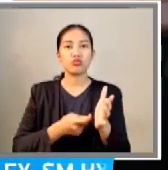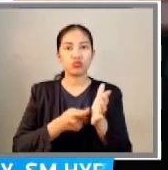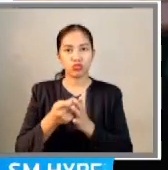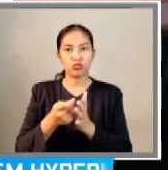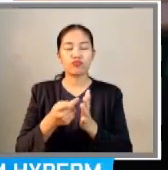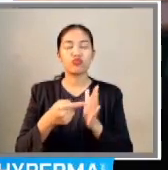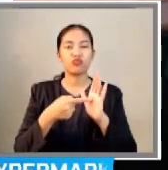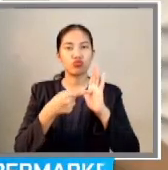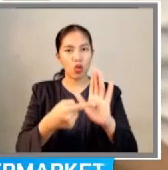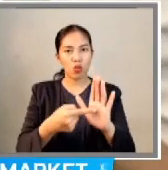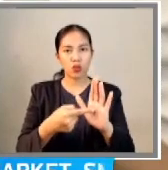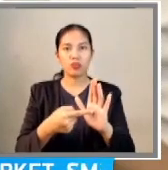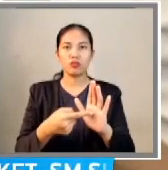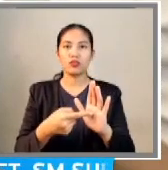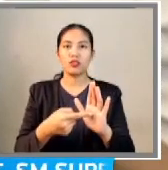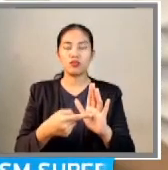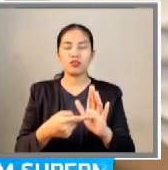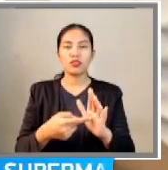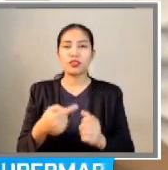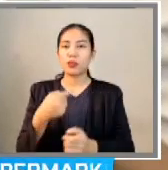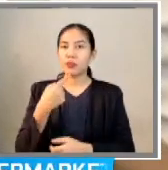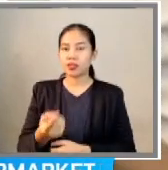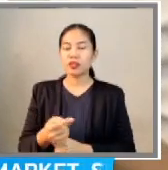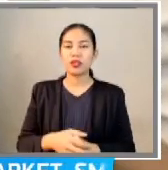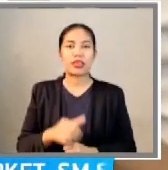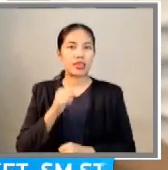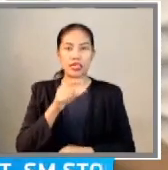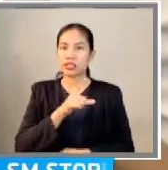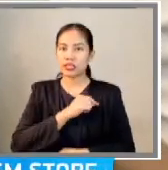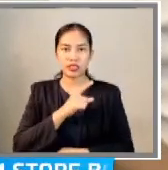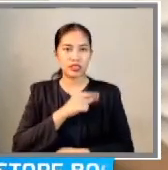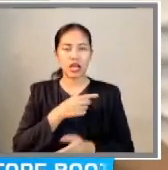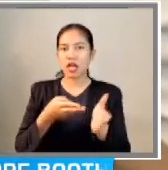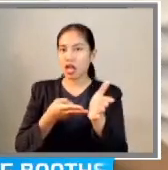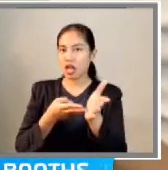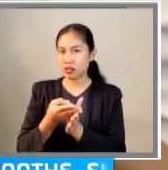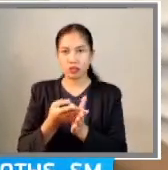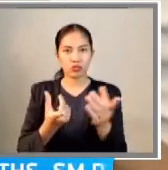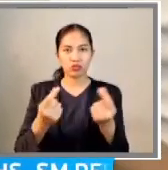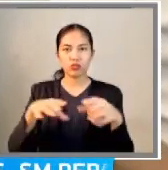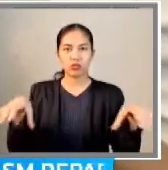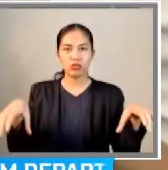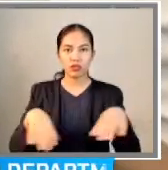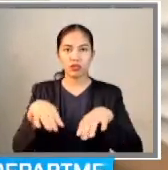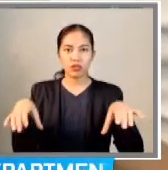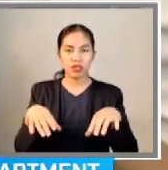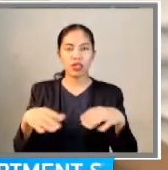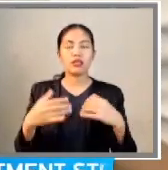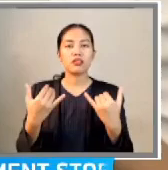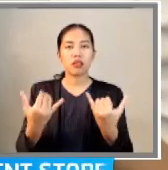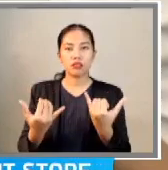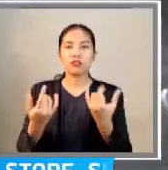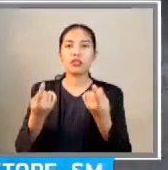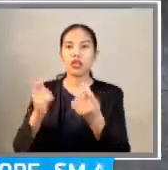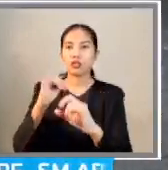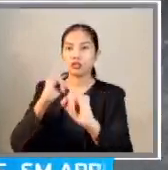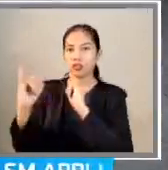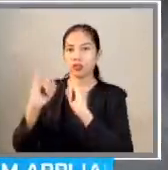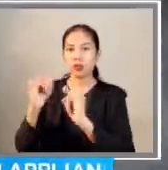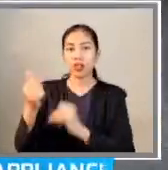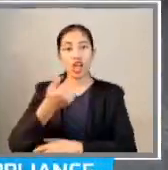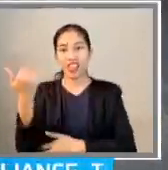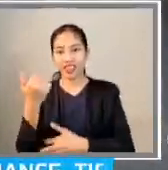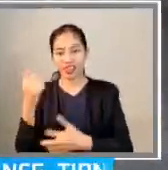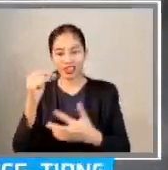siya at ginawa niyang buong katapatan ang kanyang tungkulin. Sinusubukan pang kuna ng pahayag ang iba pang inimbestigahan na